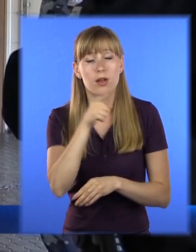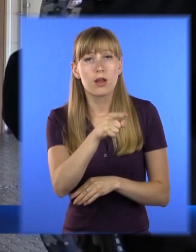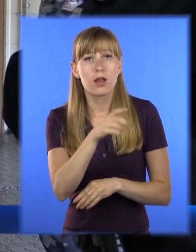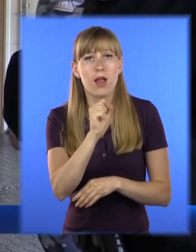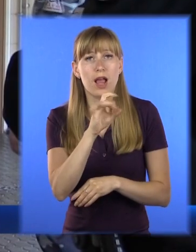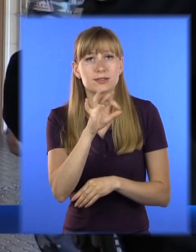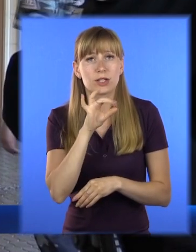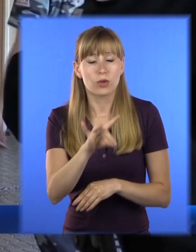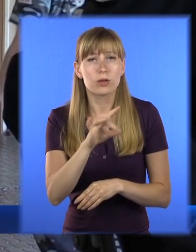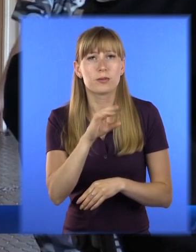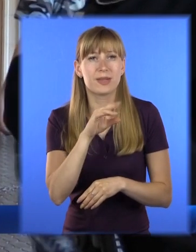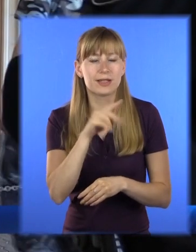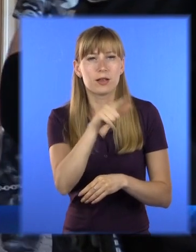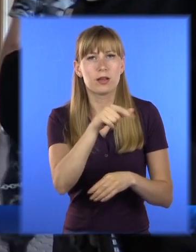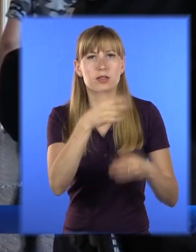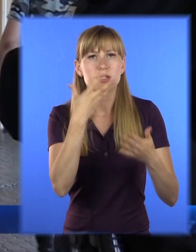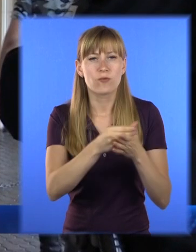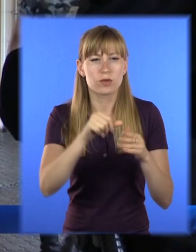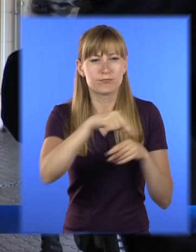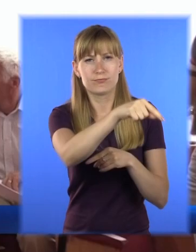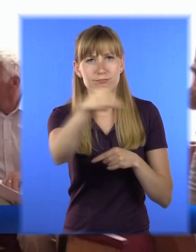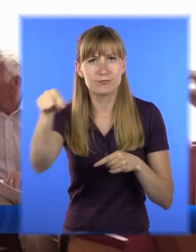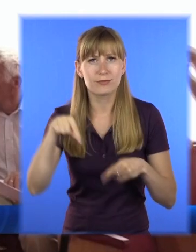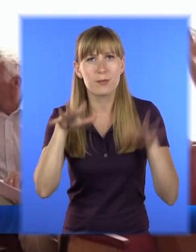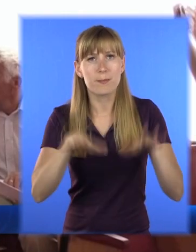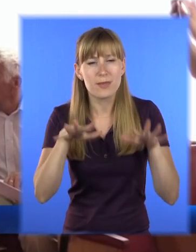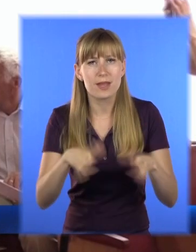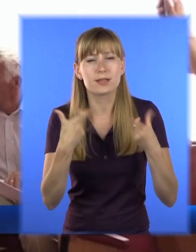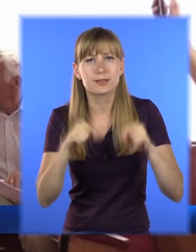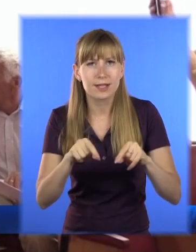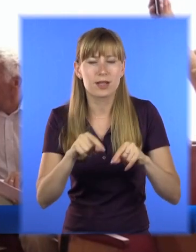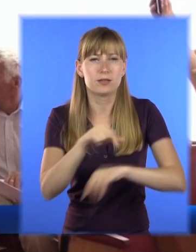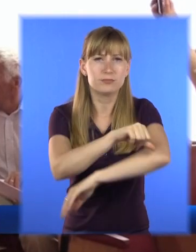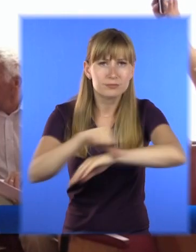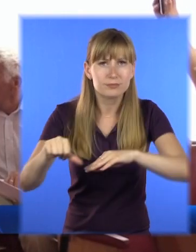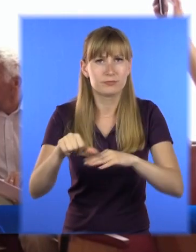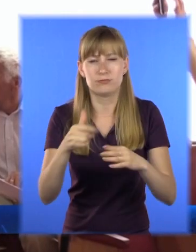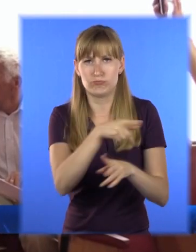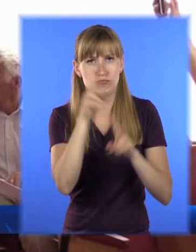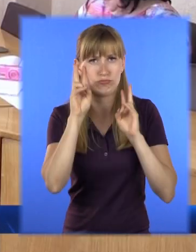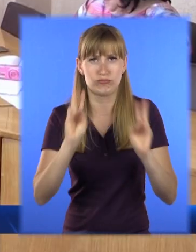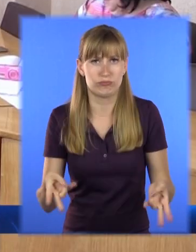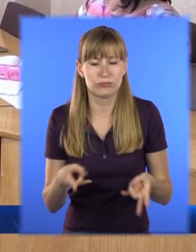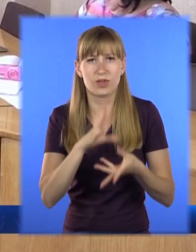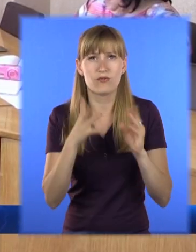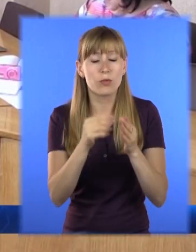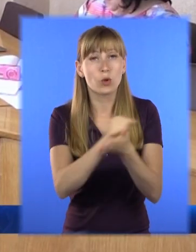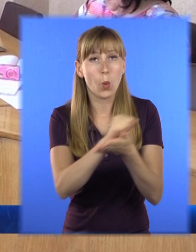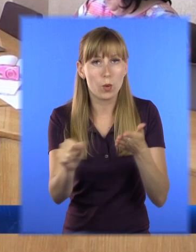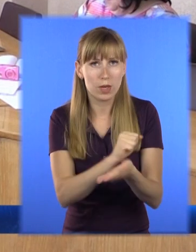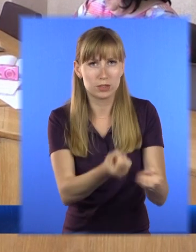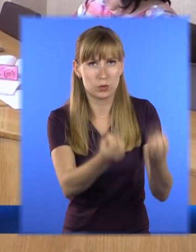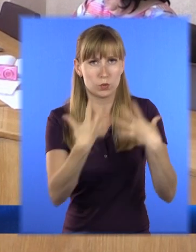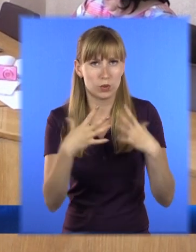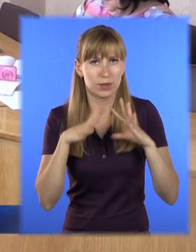знають чітких меж своїх санітарно-захисних зон. Жодна з них не впорядкована. А деякі цей проект навіть